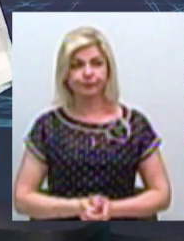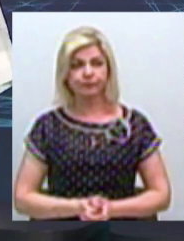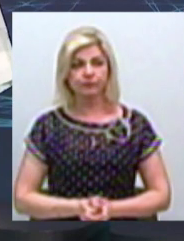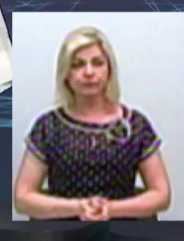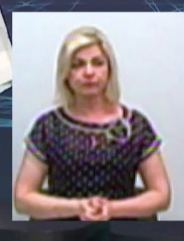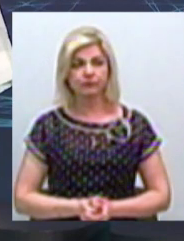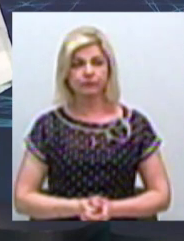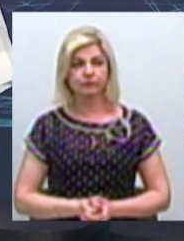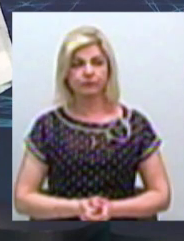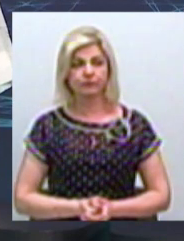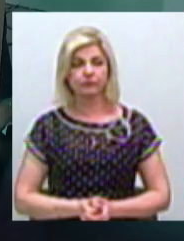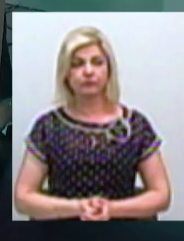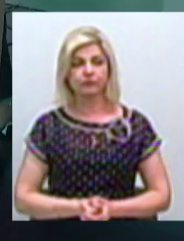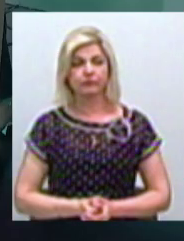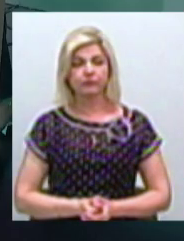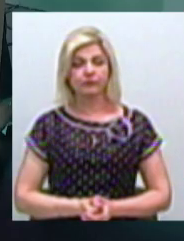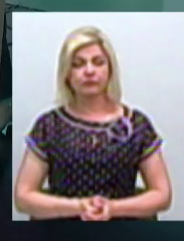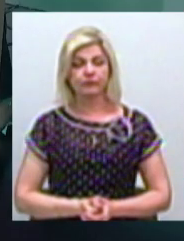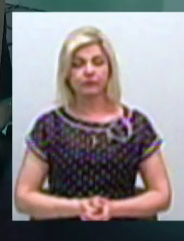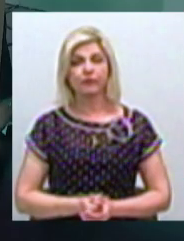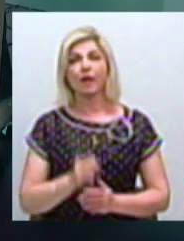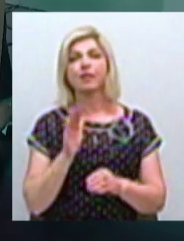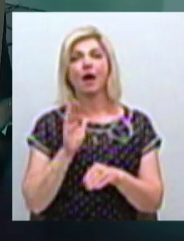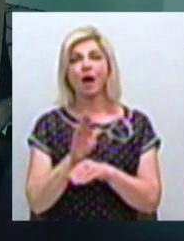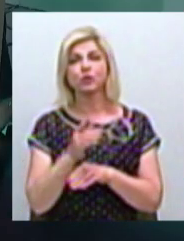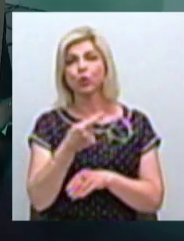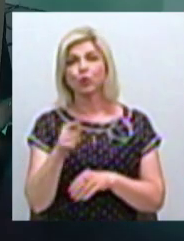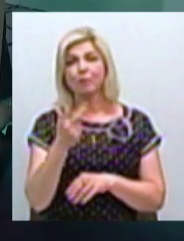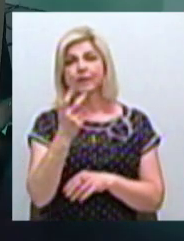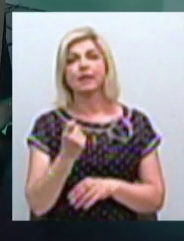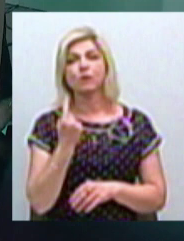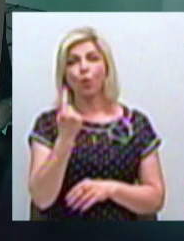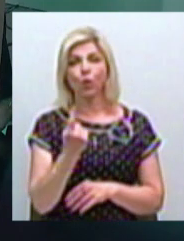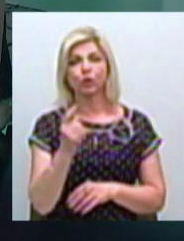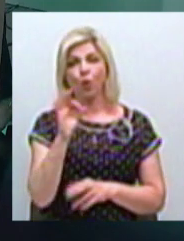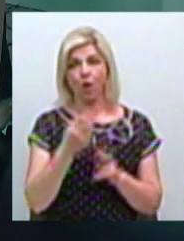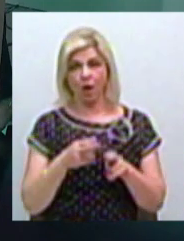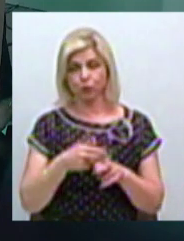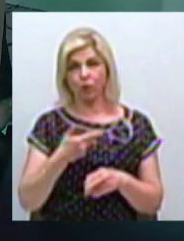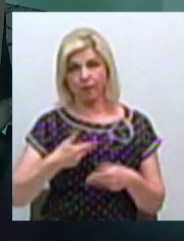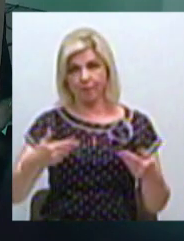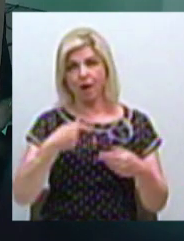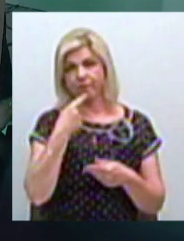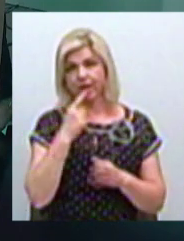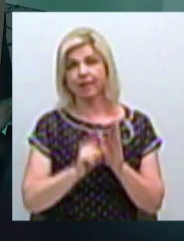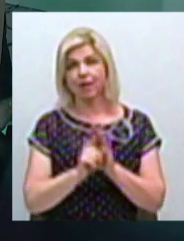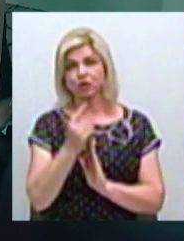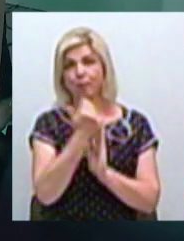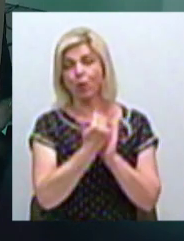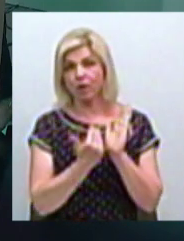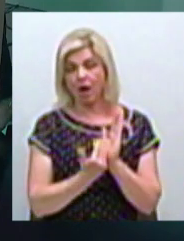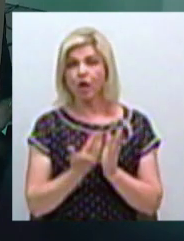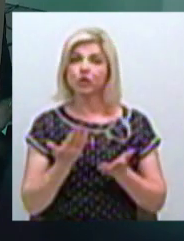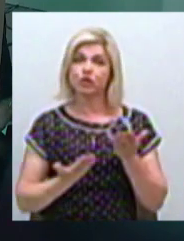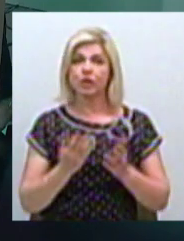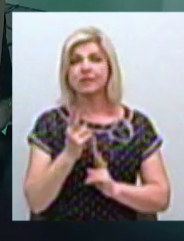Лодочные стоянки. Скажіть, будь ласка, Олександр, наказ номер 301, про який ми згадували на початку нашої програми, чи